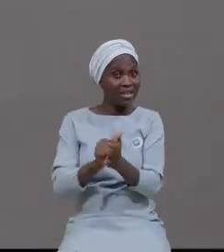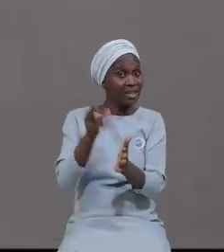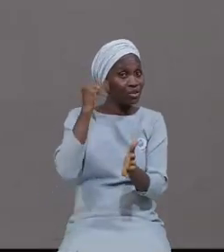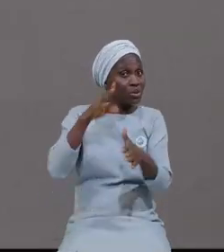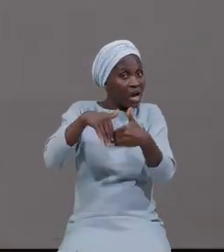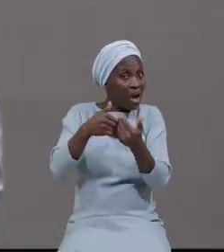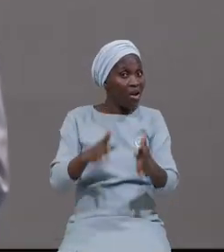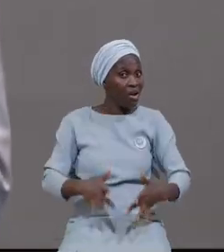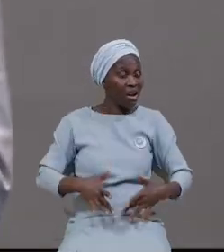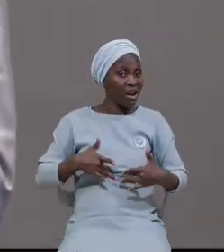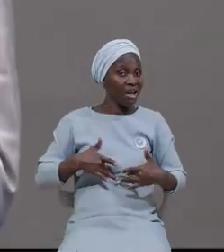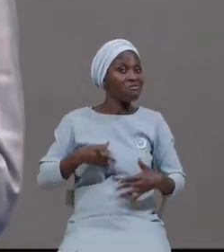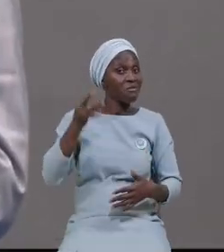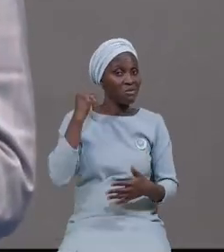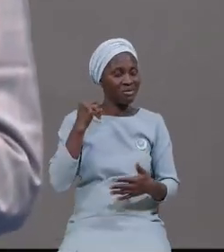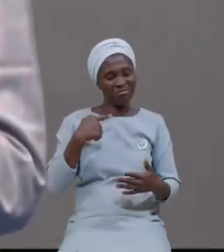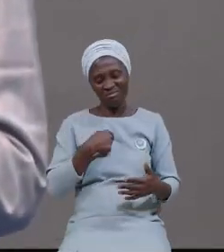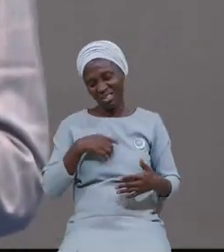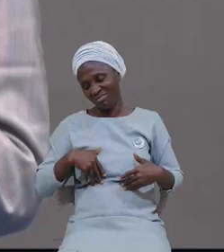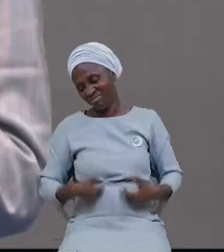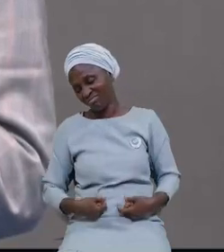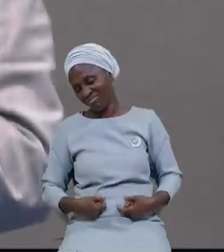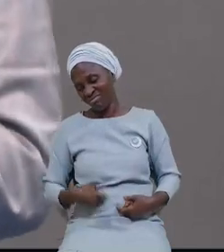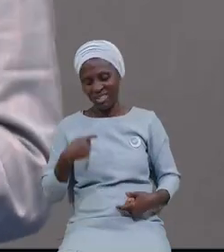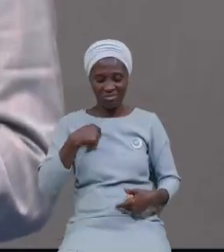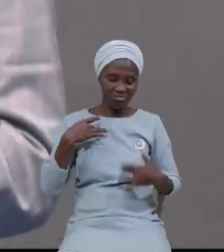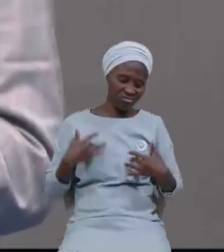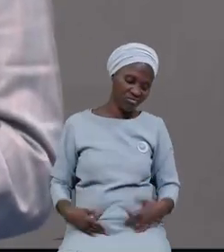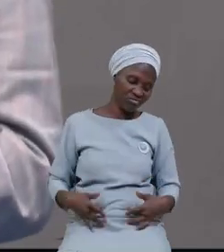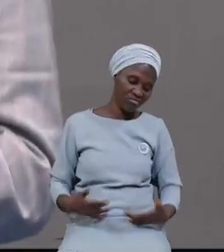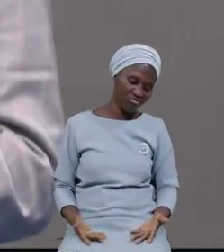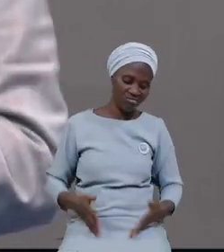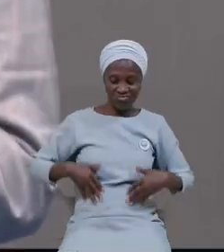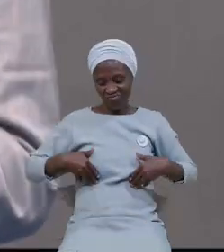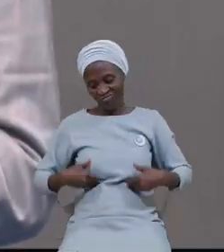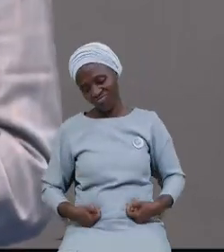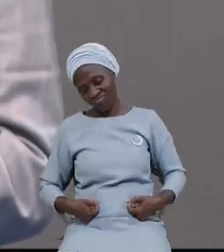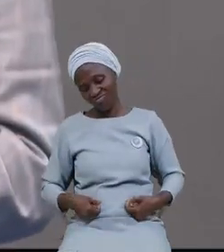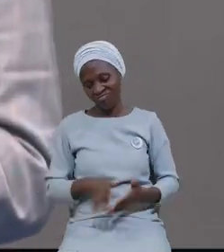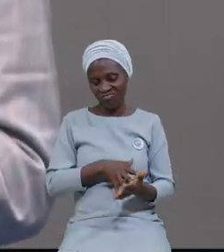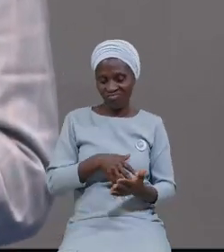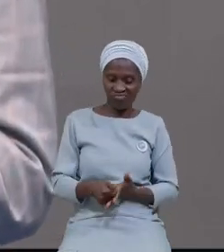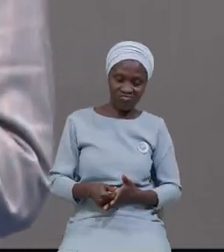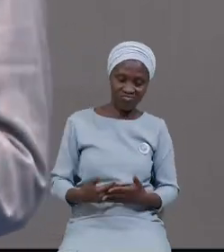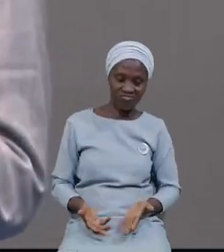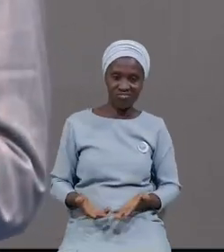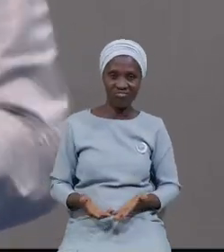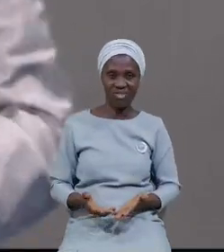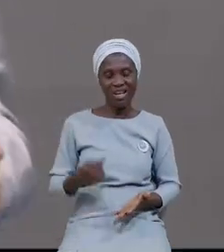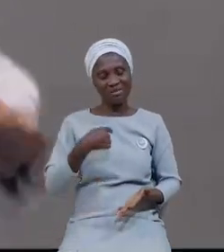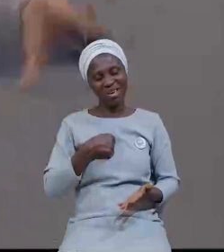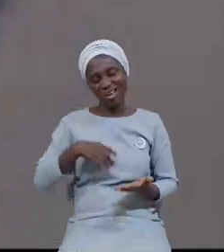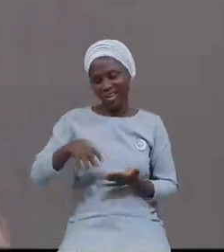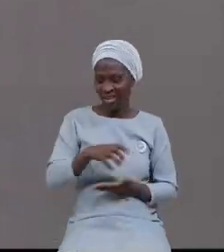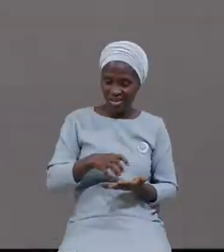c'était ça oh je suis fatigué je suis épuisé oh je suis dévasté je suis frustré je